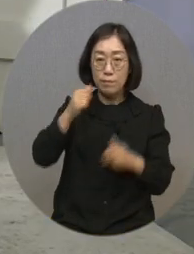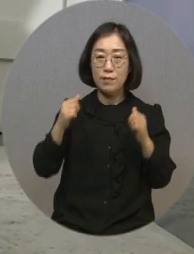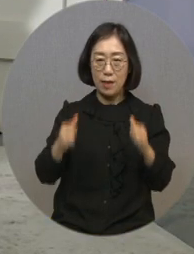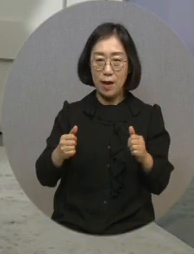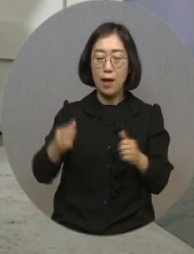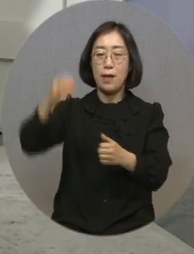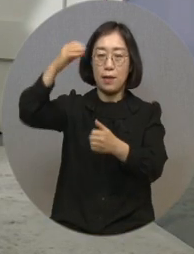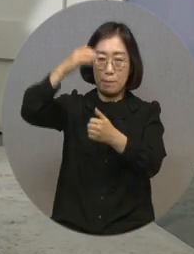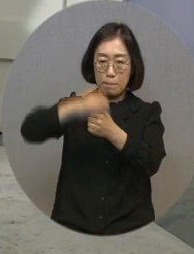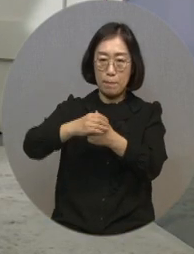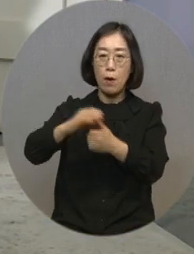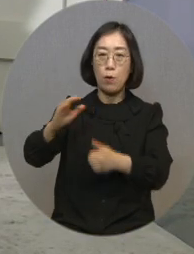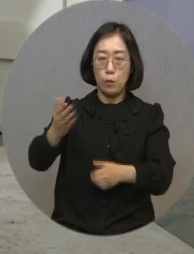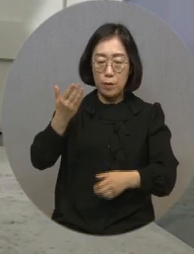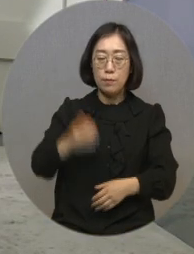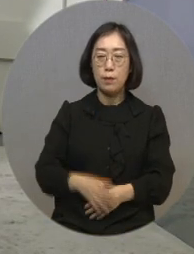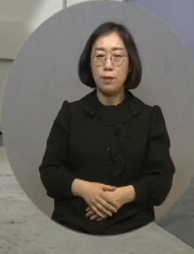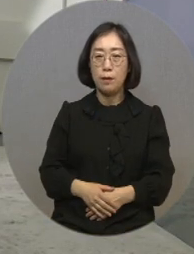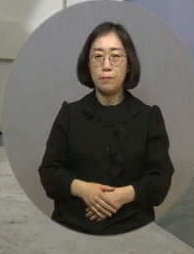겁니다. 그러니까